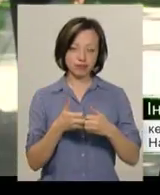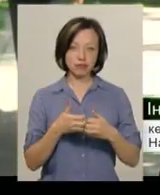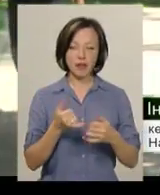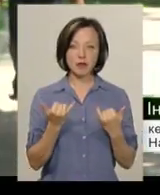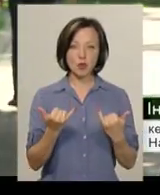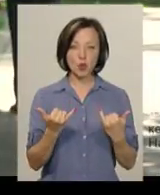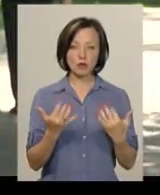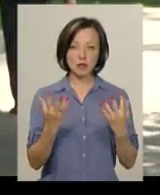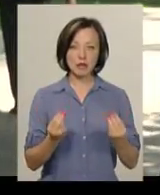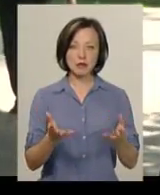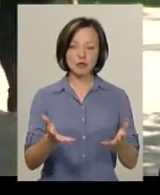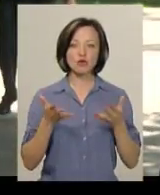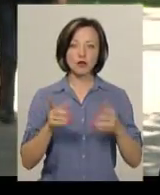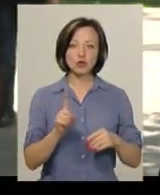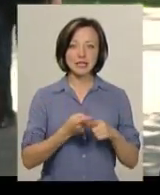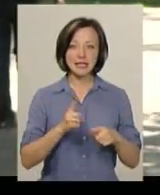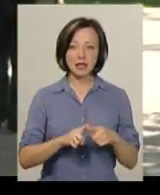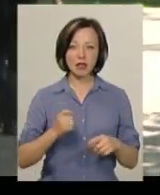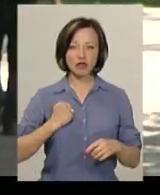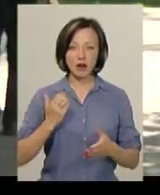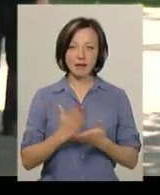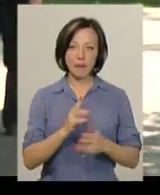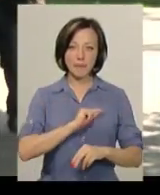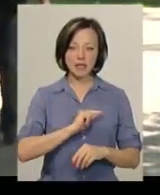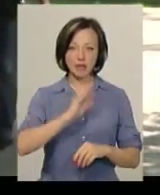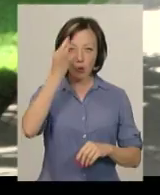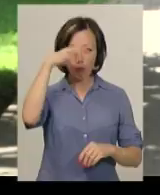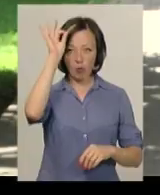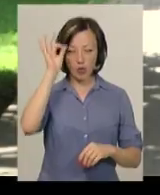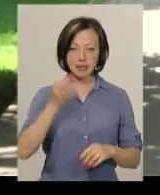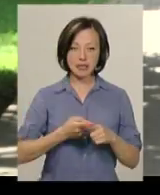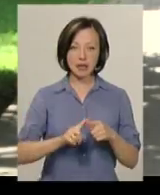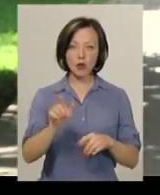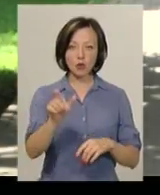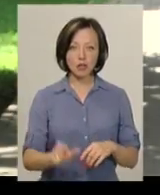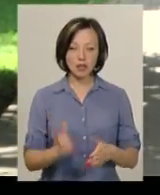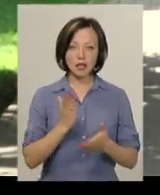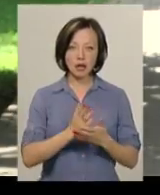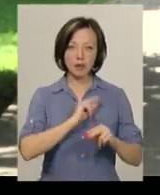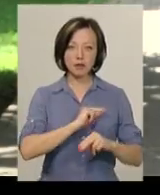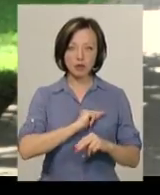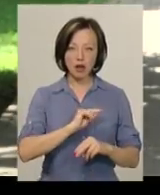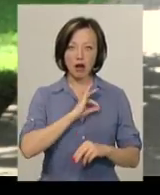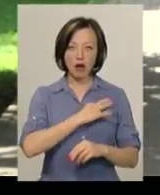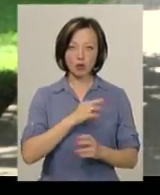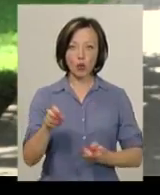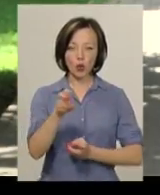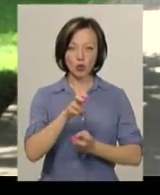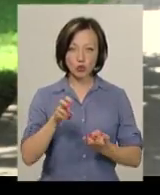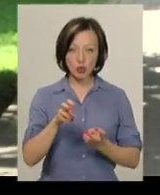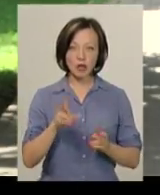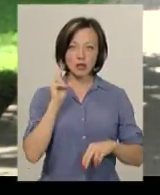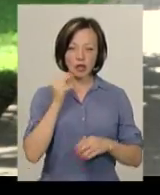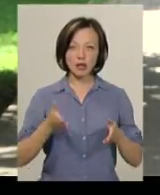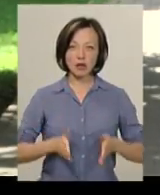На сьогоднішній день з'ясувалося, що це, на жаль, є працівник поліції. Дана людина є працівником карного розшуку.